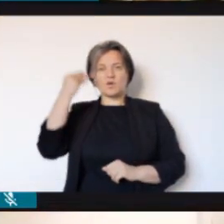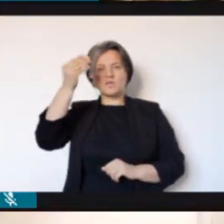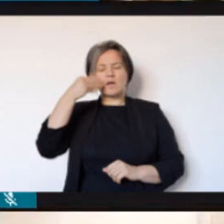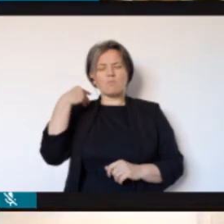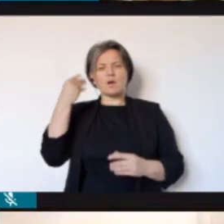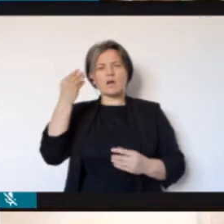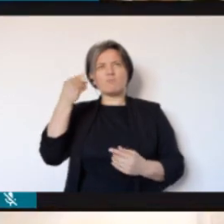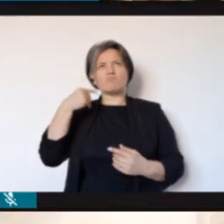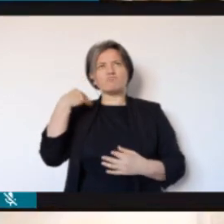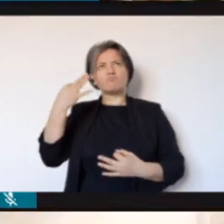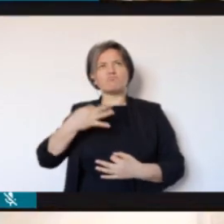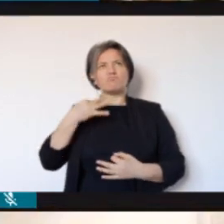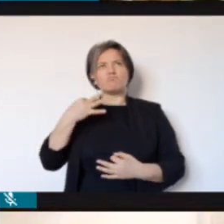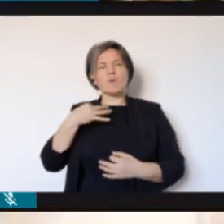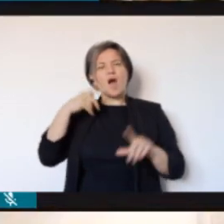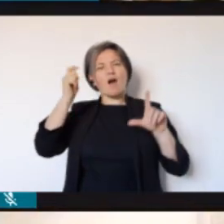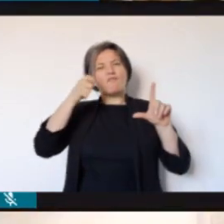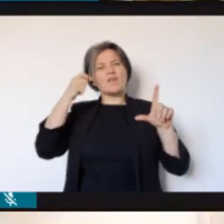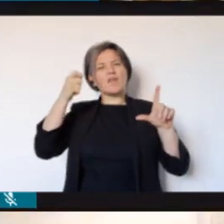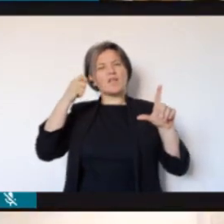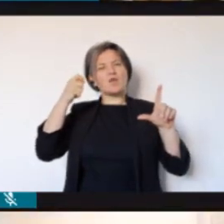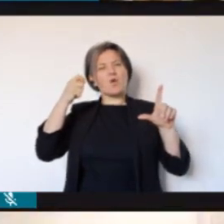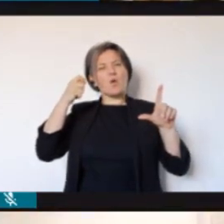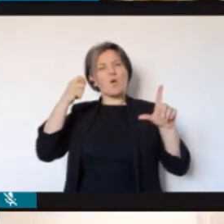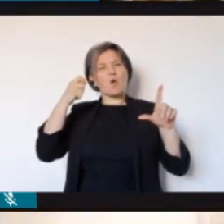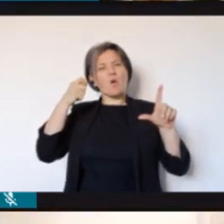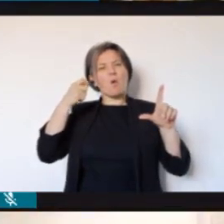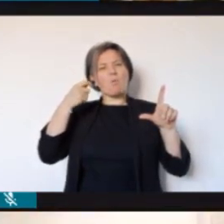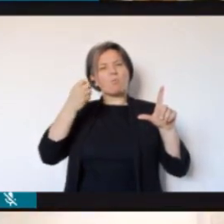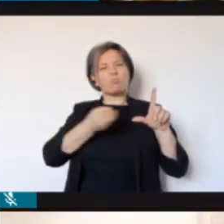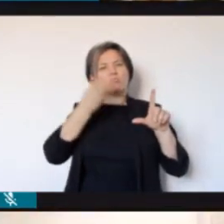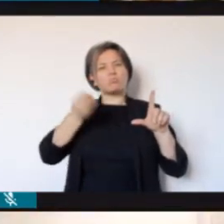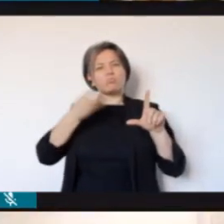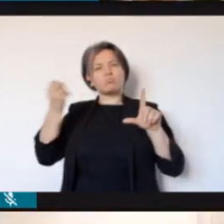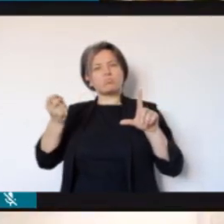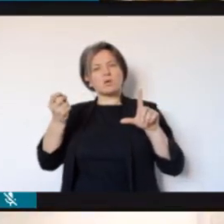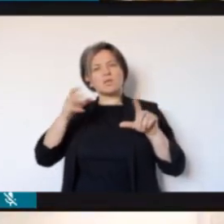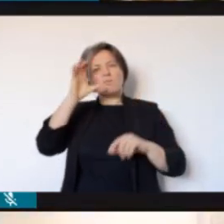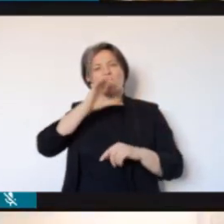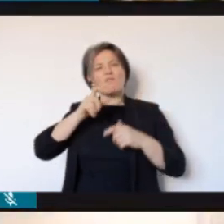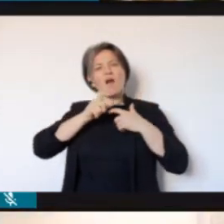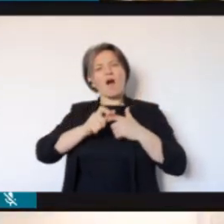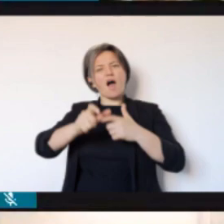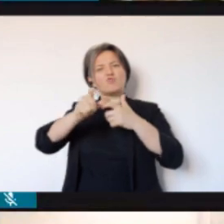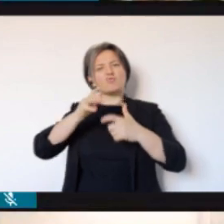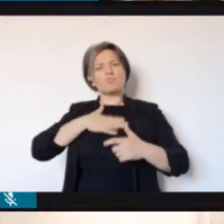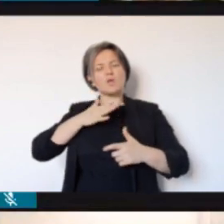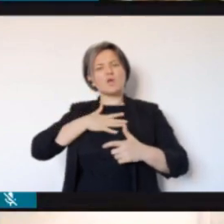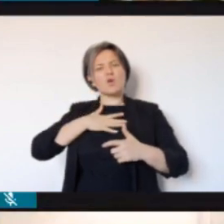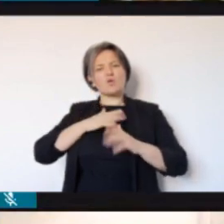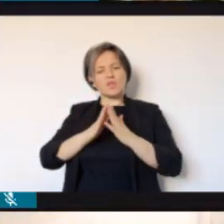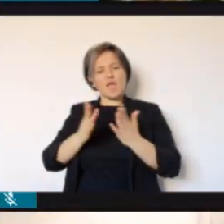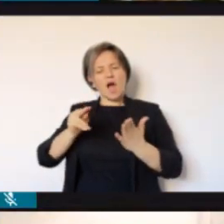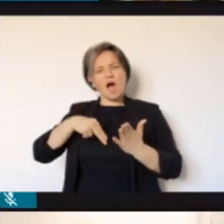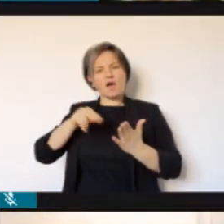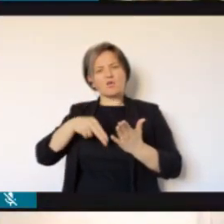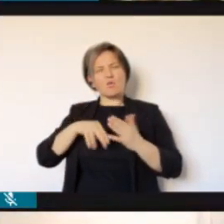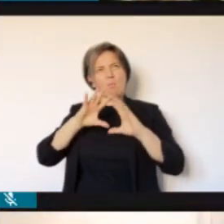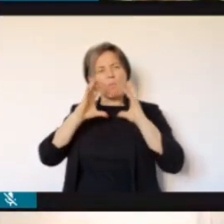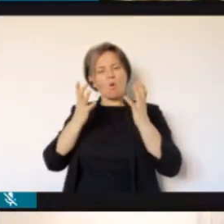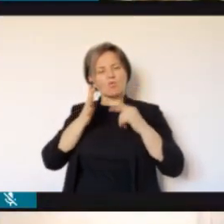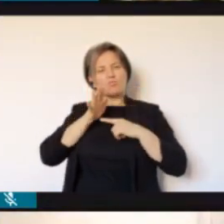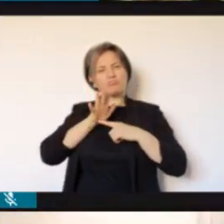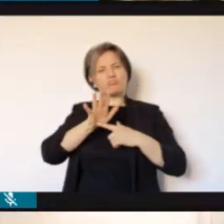Ho sempre pensato di realizzare una serie di video che narrassero il mio viaggio. Un diario di bordo, diciamo,